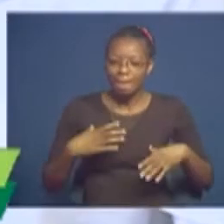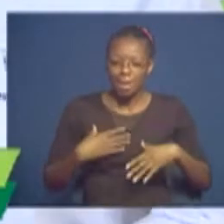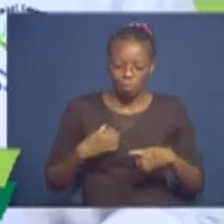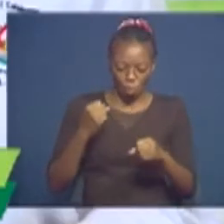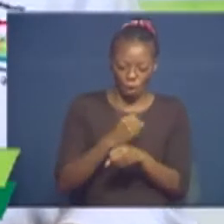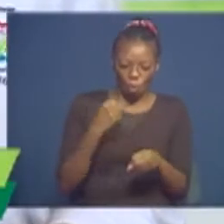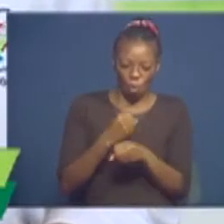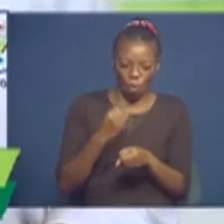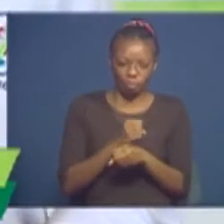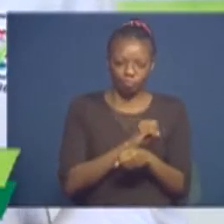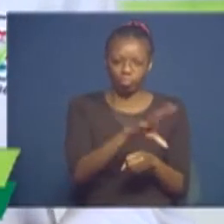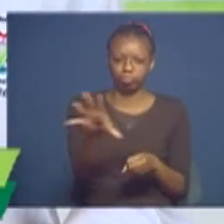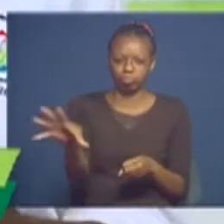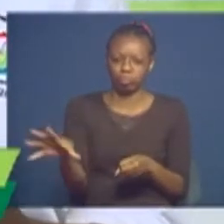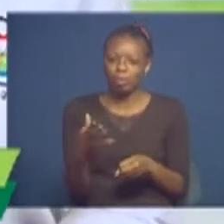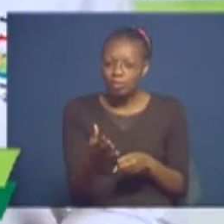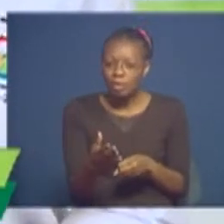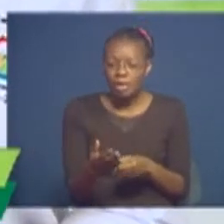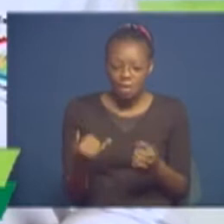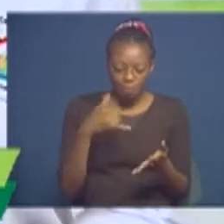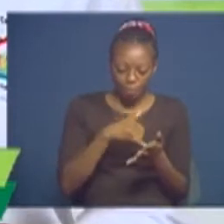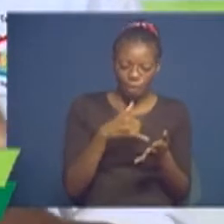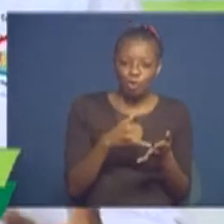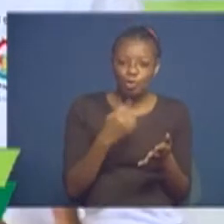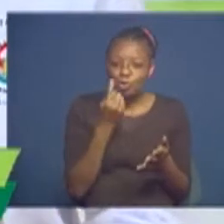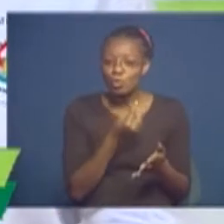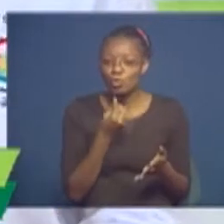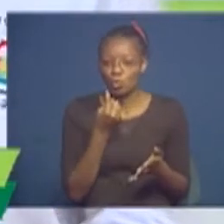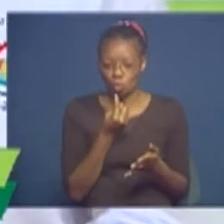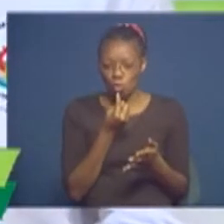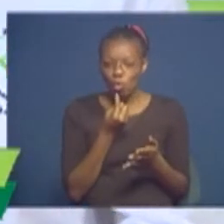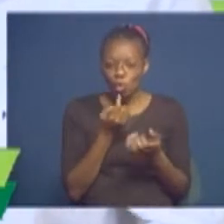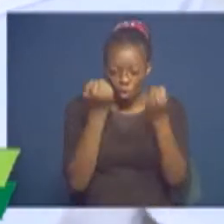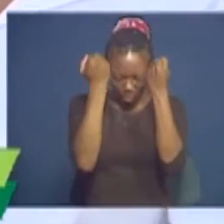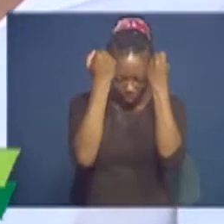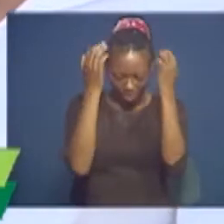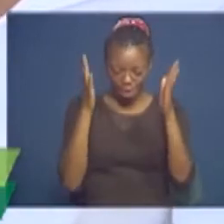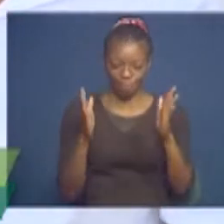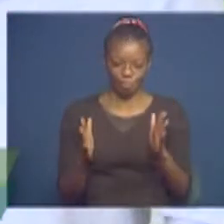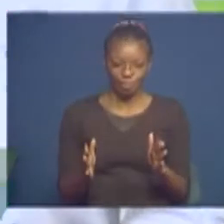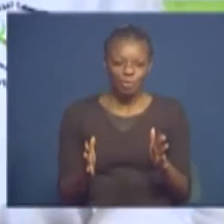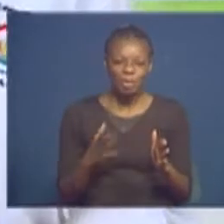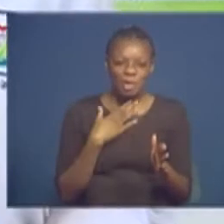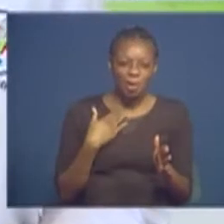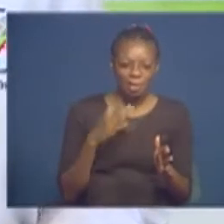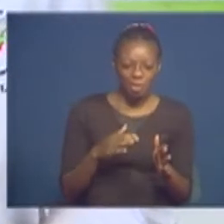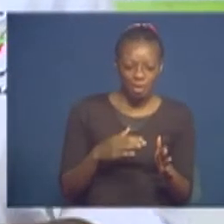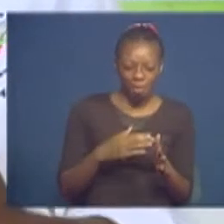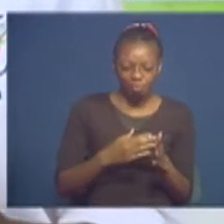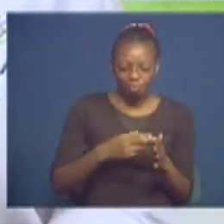sababu ningependa ya kwamba tukimaliza utafiti, wanafunzi wakimaliza shule, wakienda kufanya kazi na